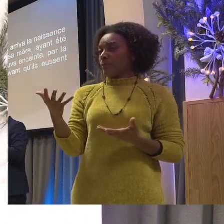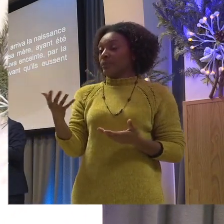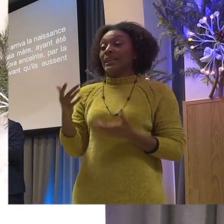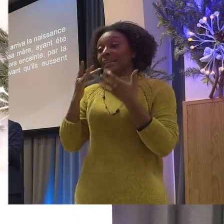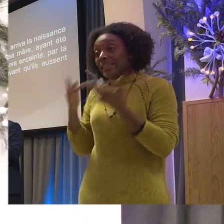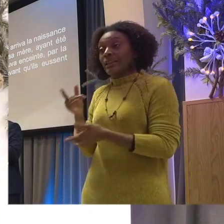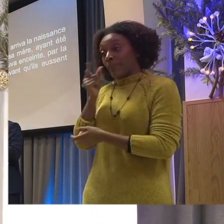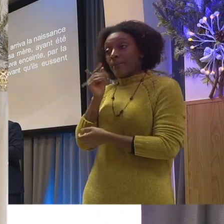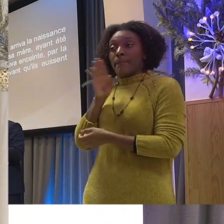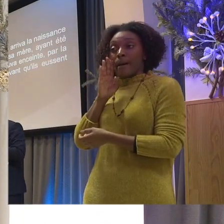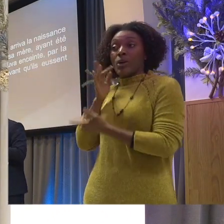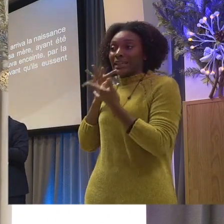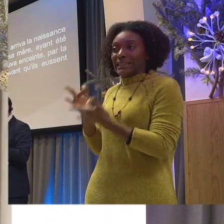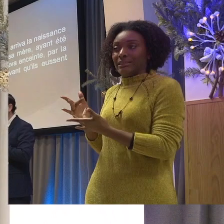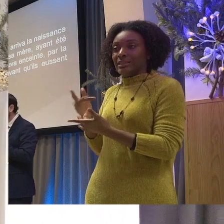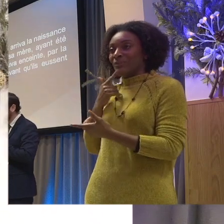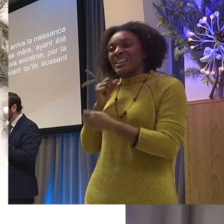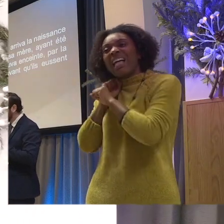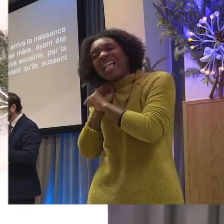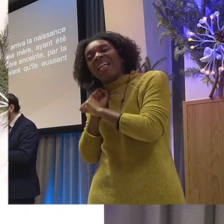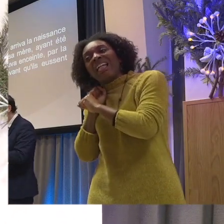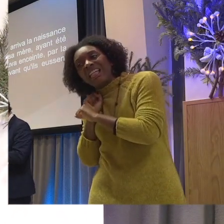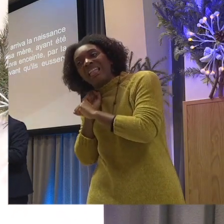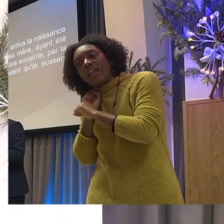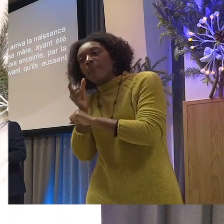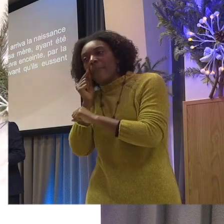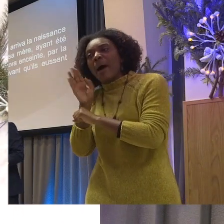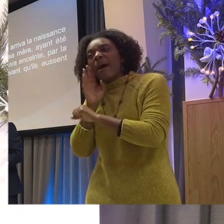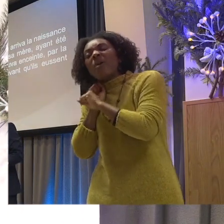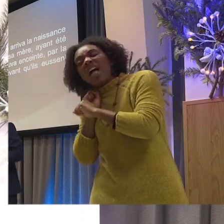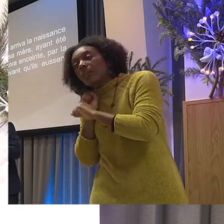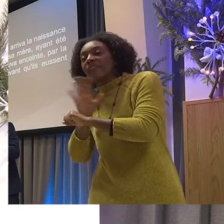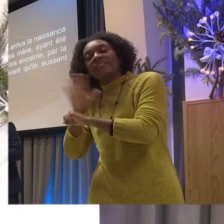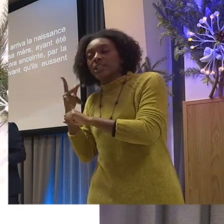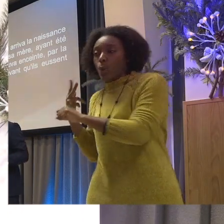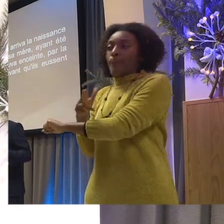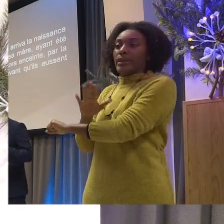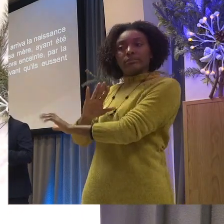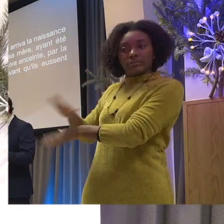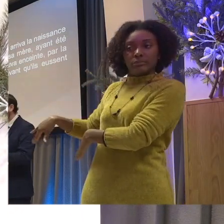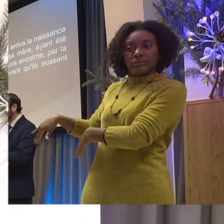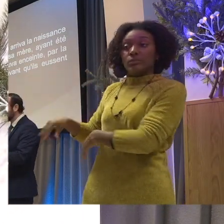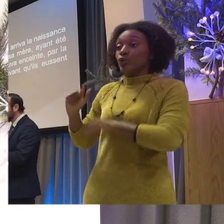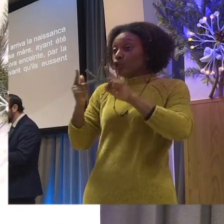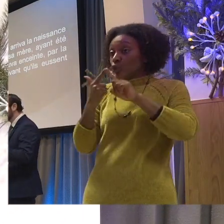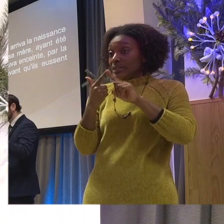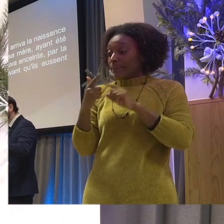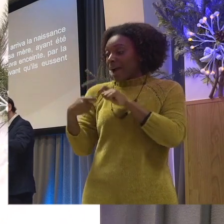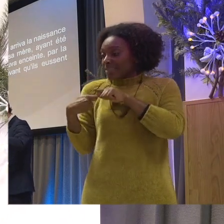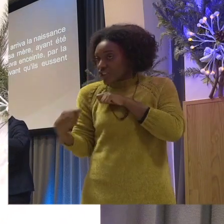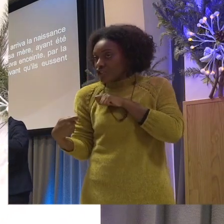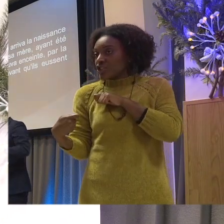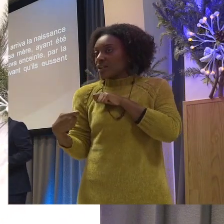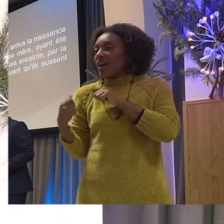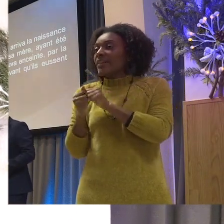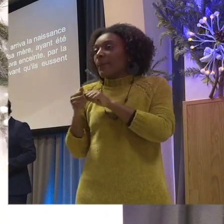quitter son père et sa mère, couper la dépendance avec les parents et le passé. Deuxièmement, s'attacher à sa femme, célébrer